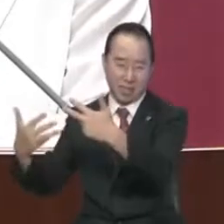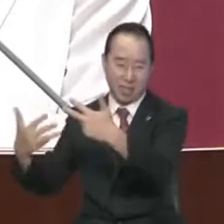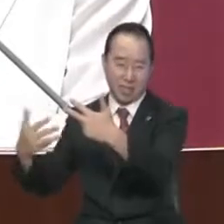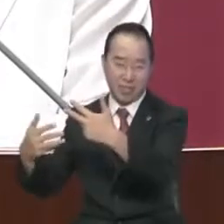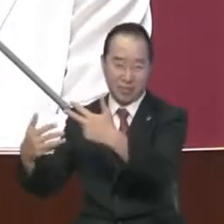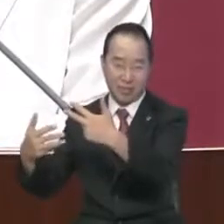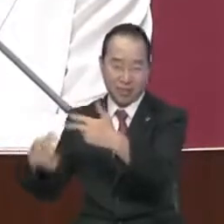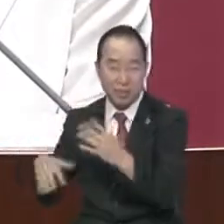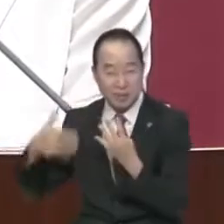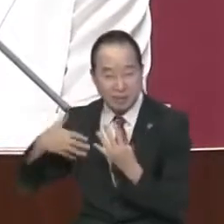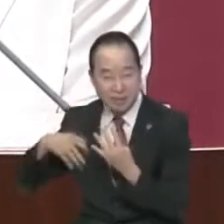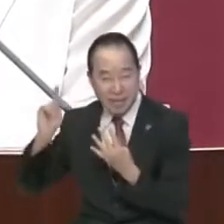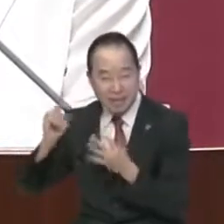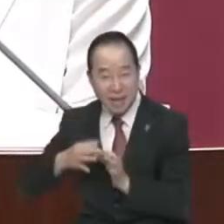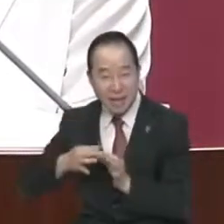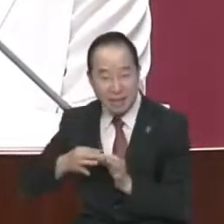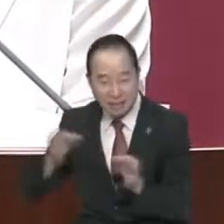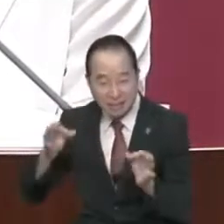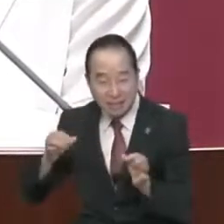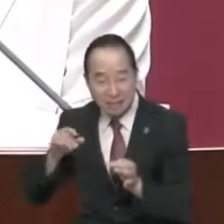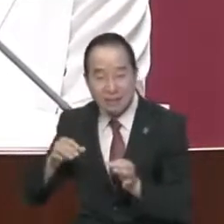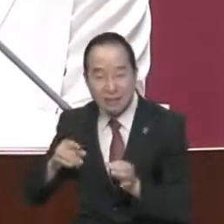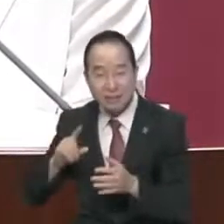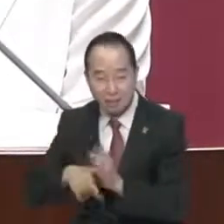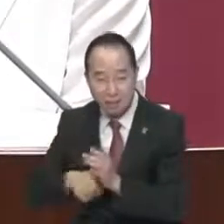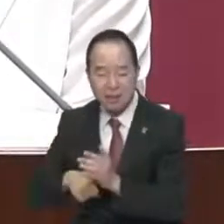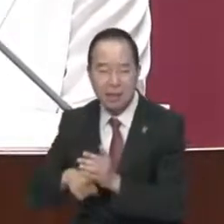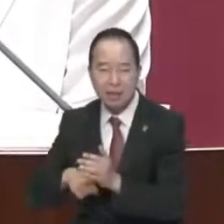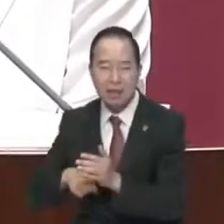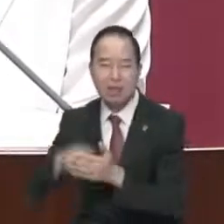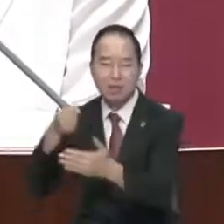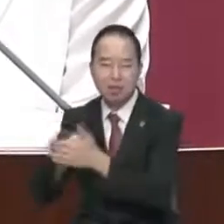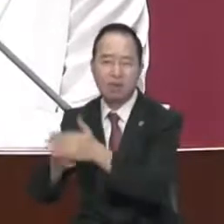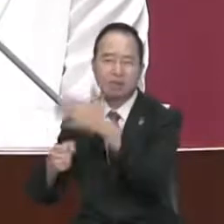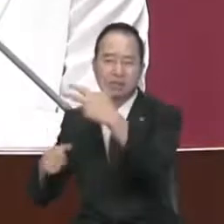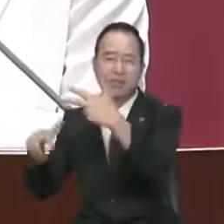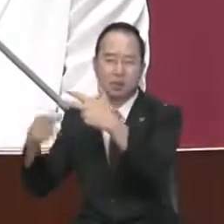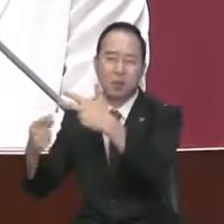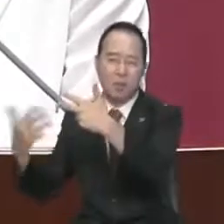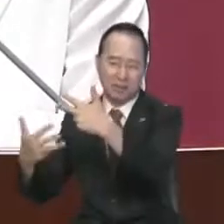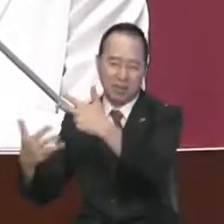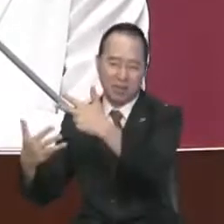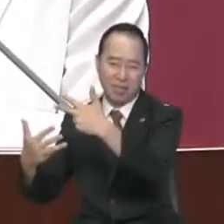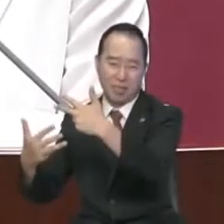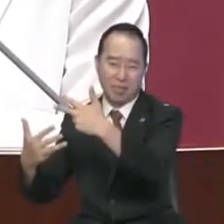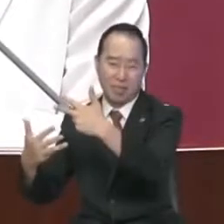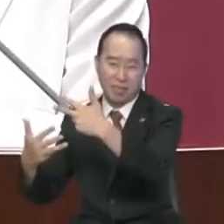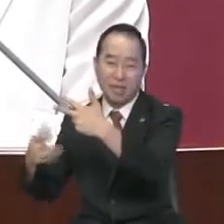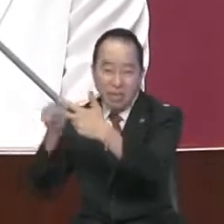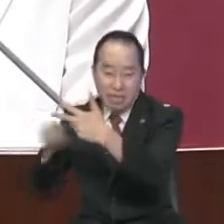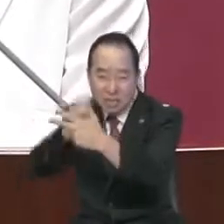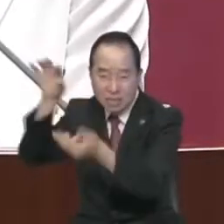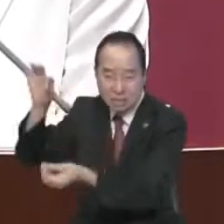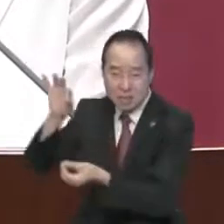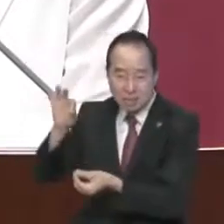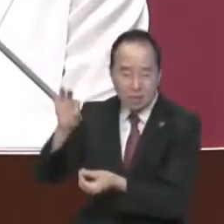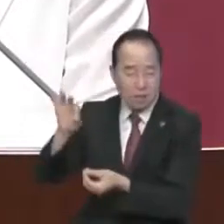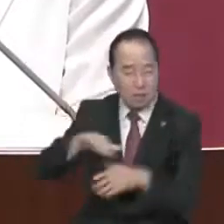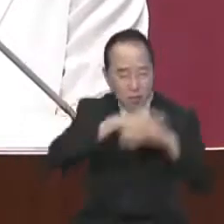이 추경에 그 금액을 전 국민에게 나눠줄 때에